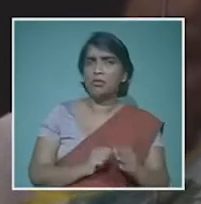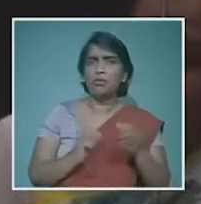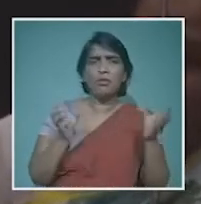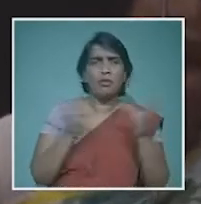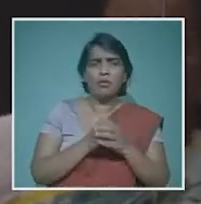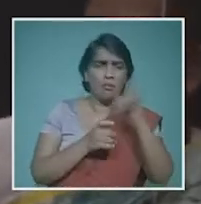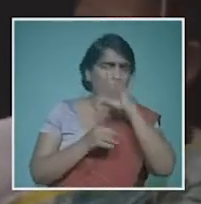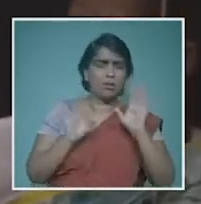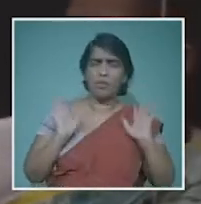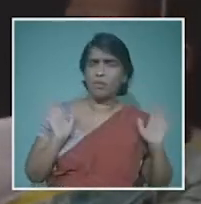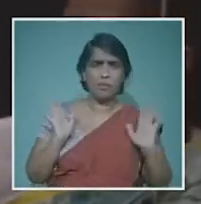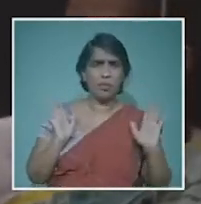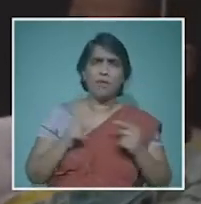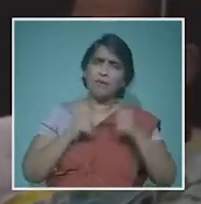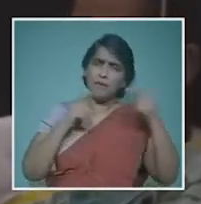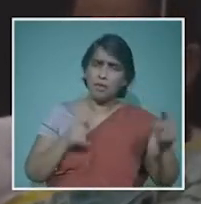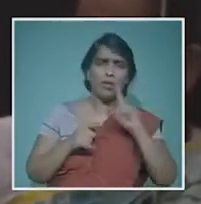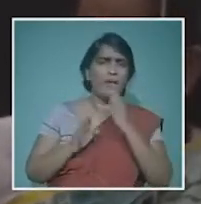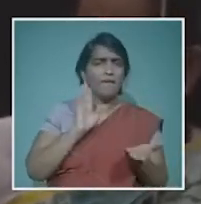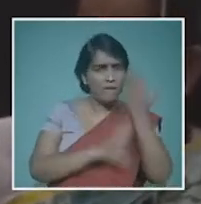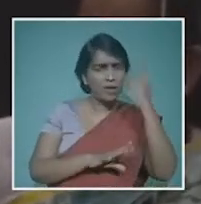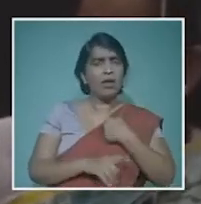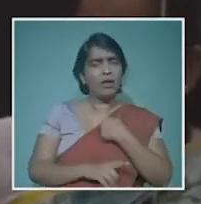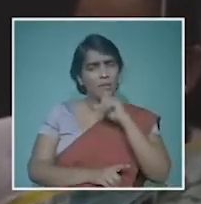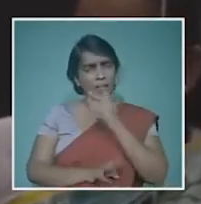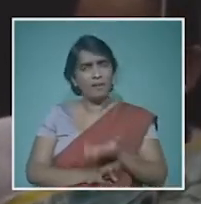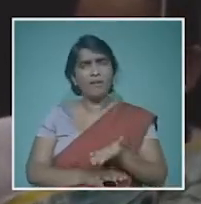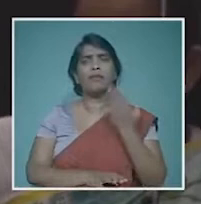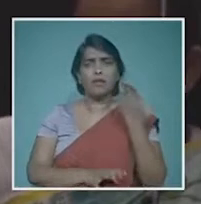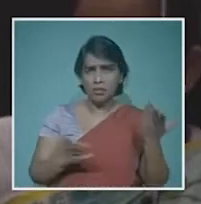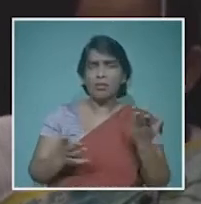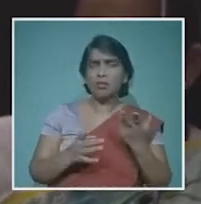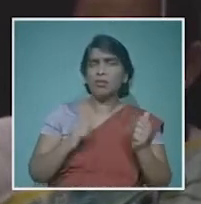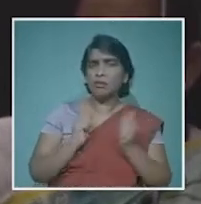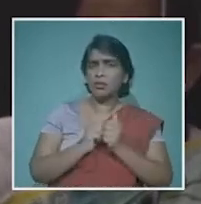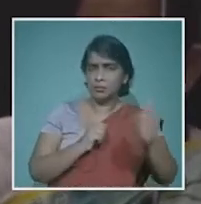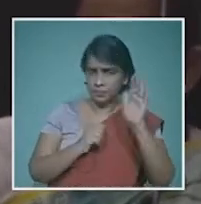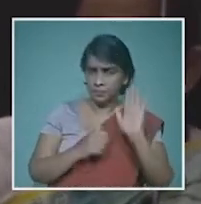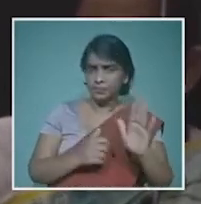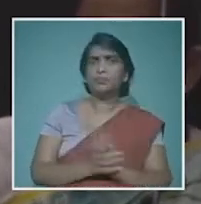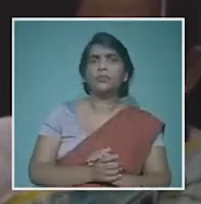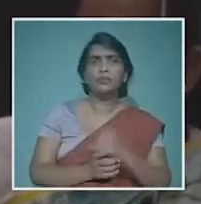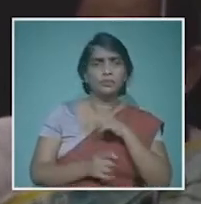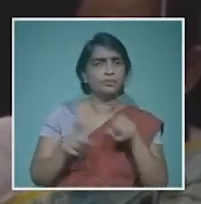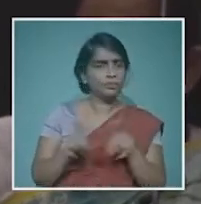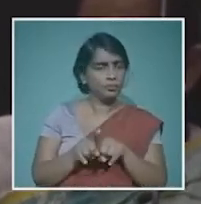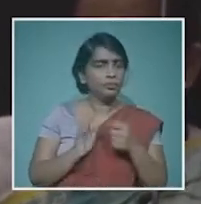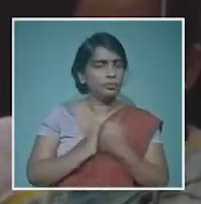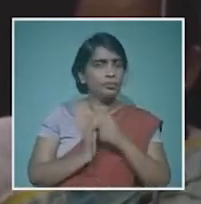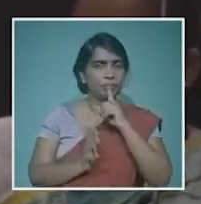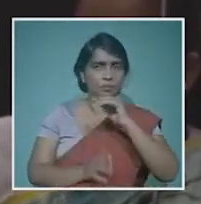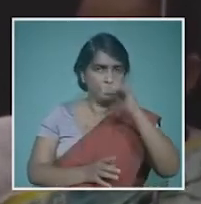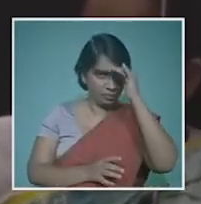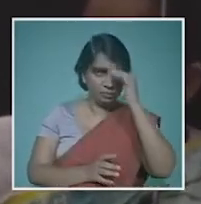පක්ෂයක් ඕන නෑ. ඒක විරුද්ධ පක්ෂෙත් කියන වැඩි කියලා අපිත් කියන වැඩි කියලා. එහෙනම් අපි ඒකට පියවරක් ගන්න තියෙනවා. ඒ නිසා ගරු